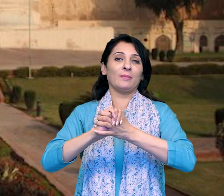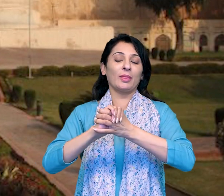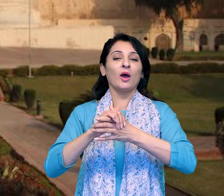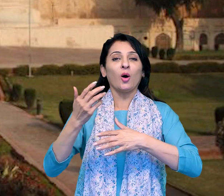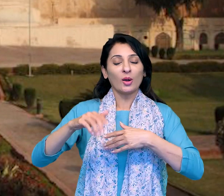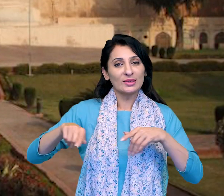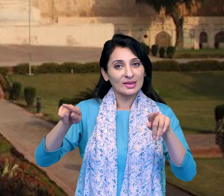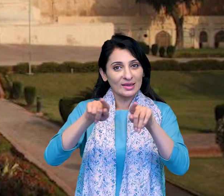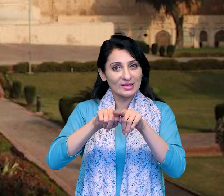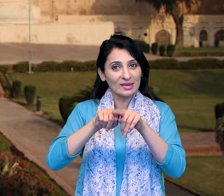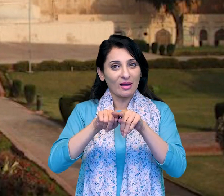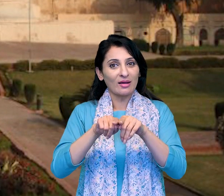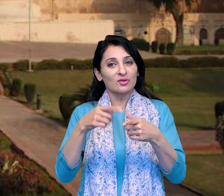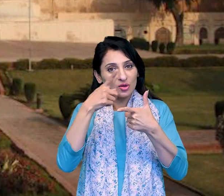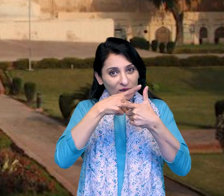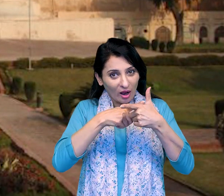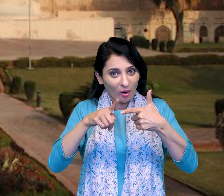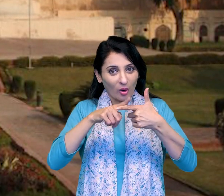है